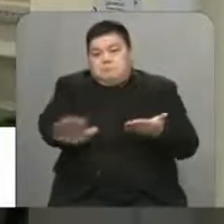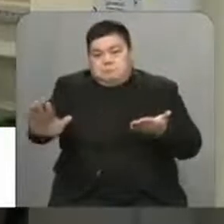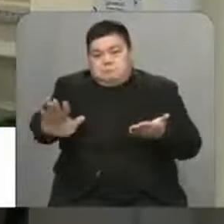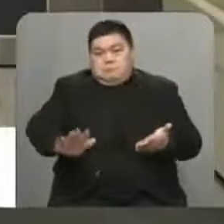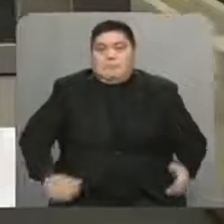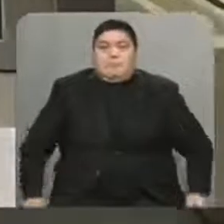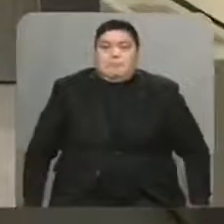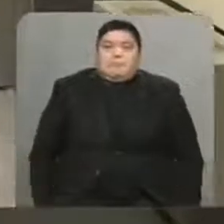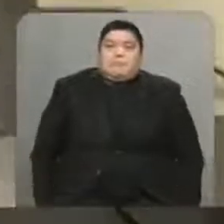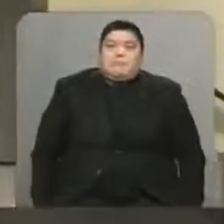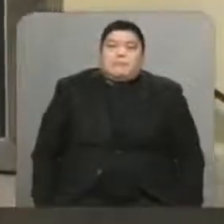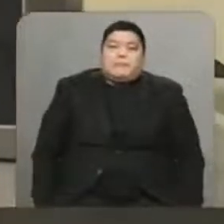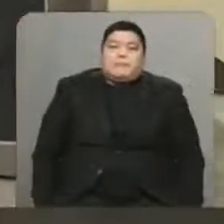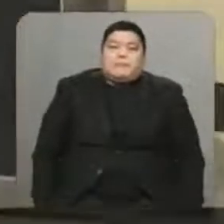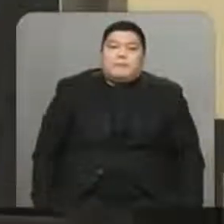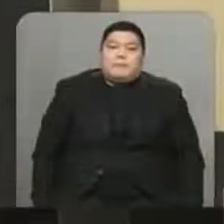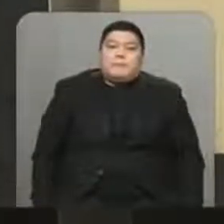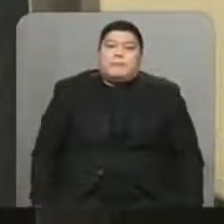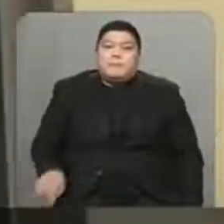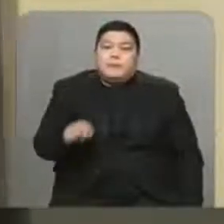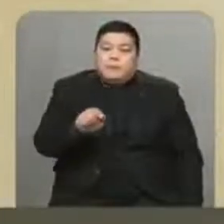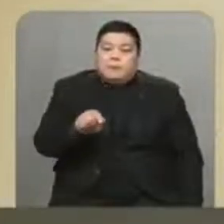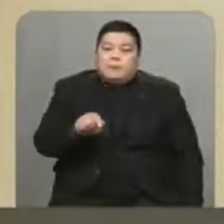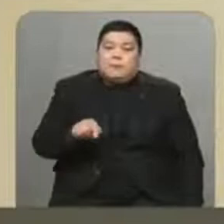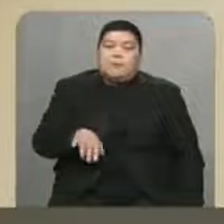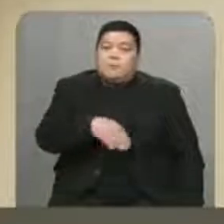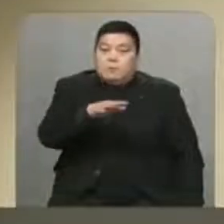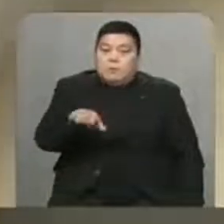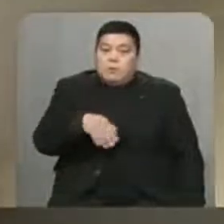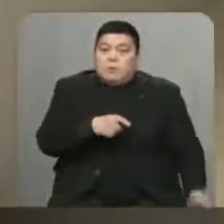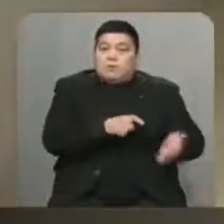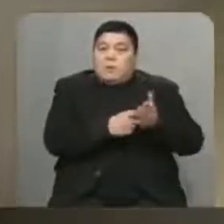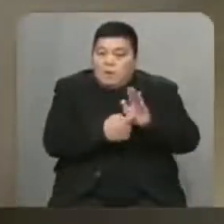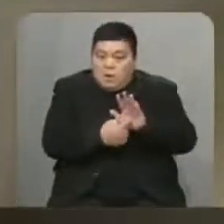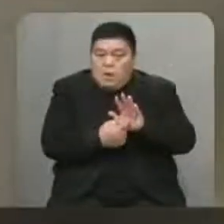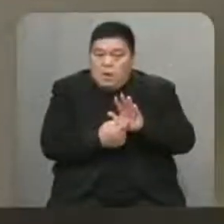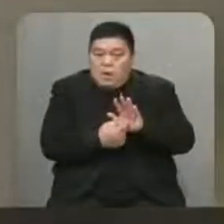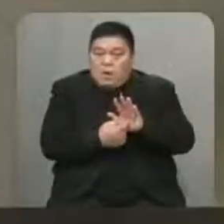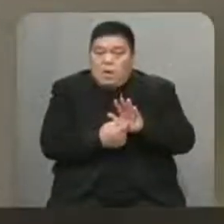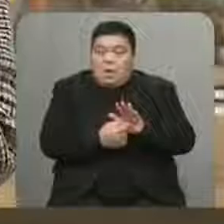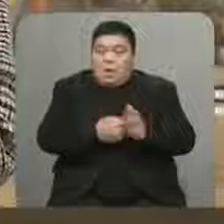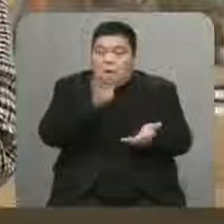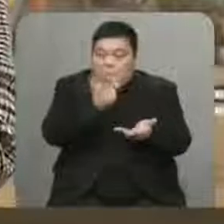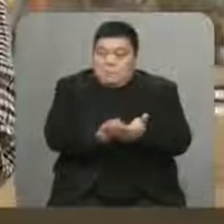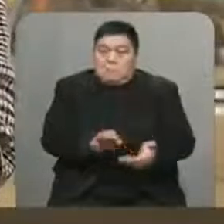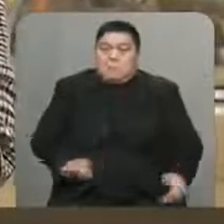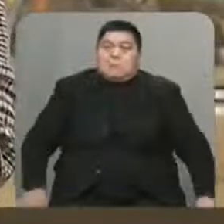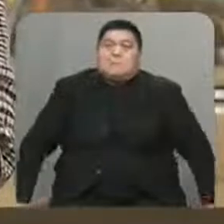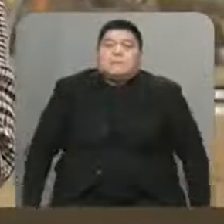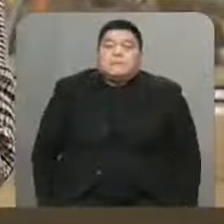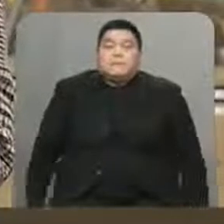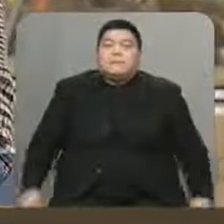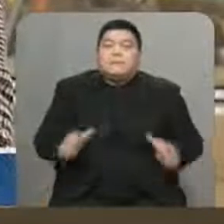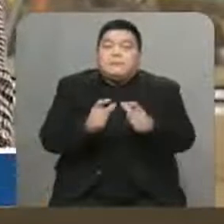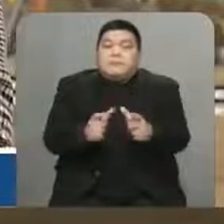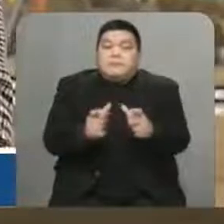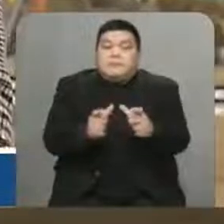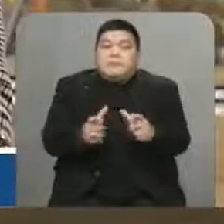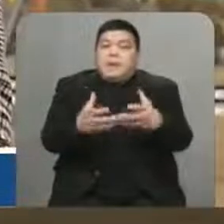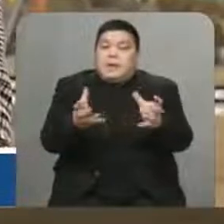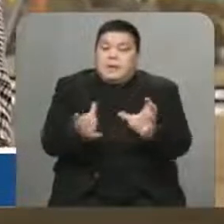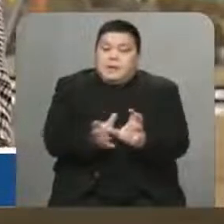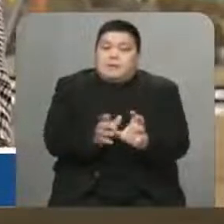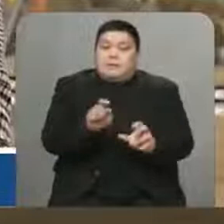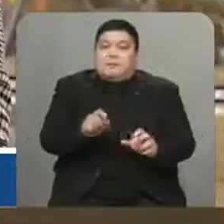집행됐습니다. 이 같은 행태는 KBS 보도를 통해 적나라하게 드러났습니다. 시민사회단체가 강원도 교육청에